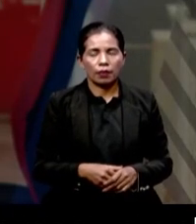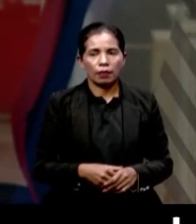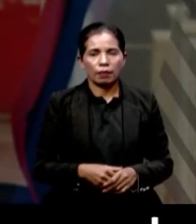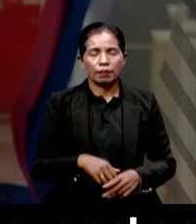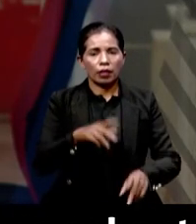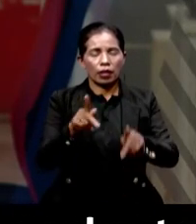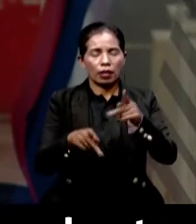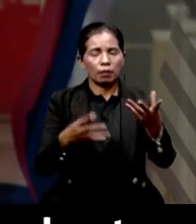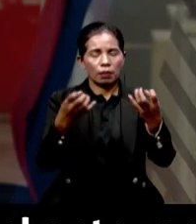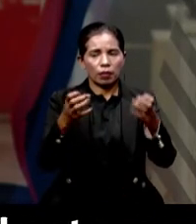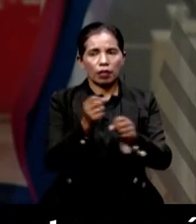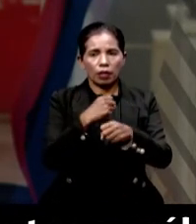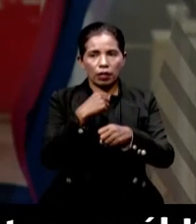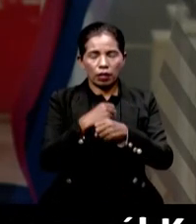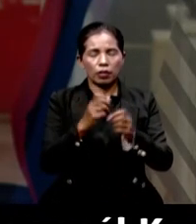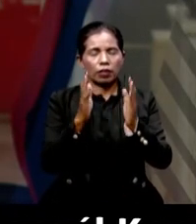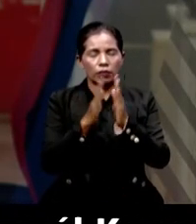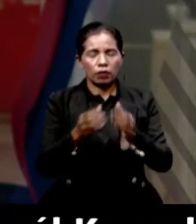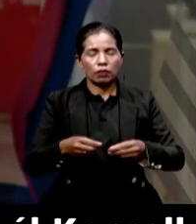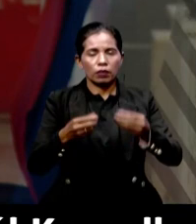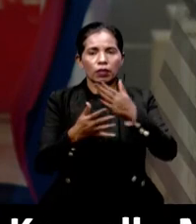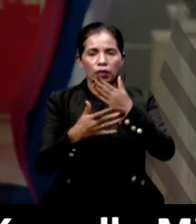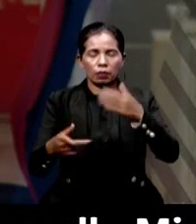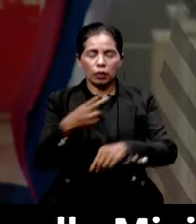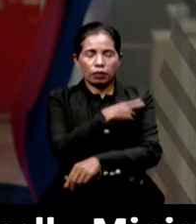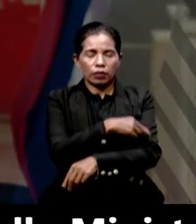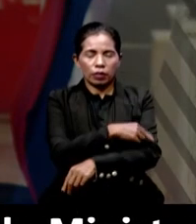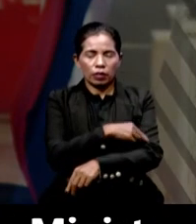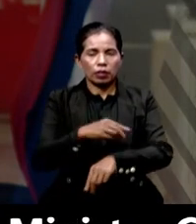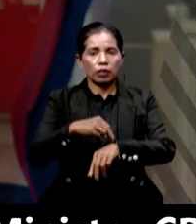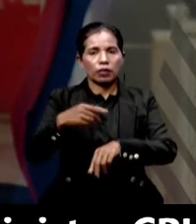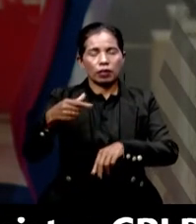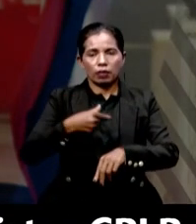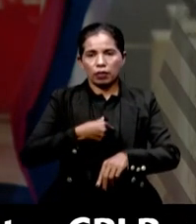Durante ne emerri un racing macalo ona doação Rambo Hospital Nacional Gui du Valadares.